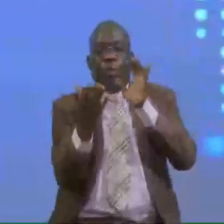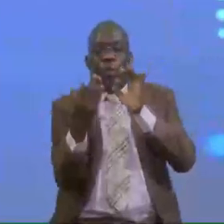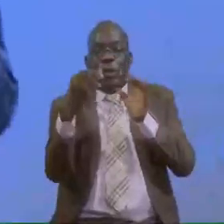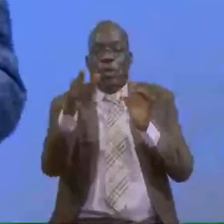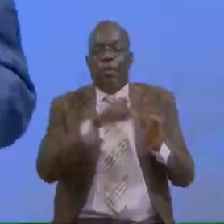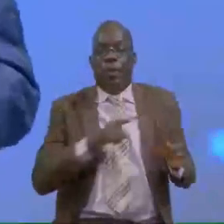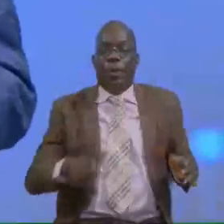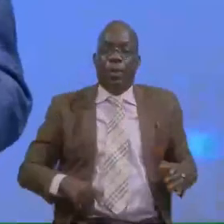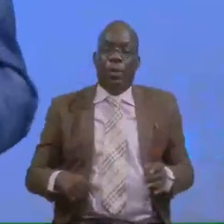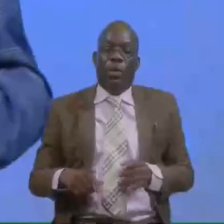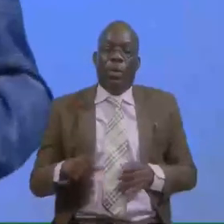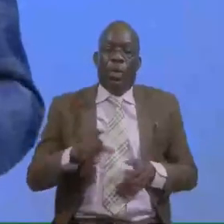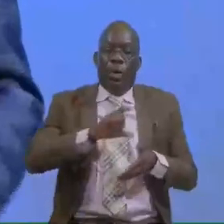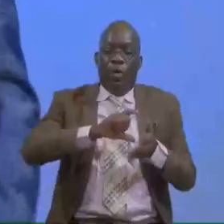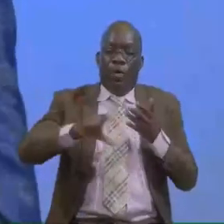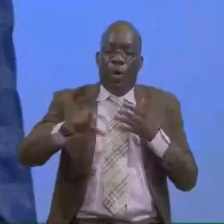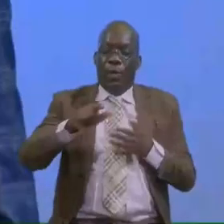Voyez le verset 26.